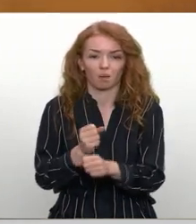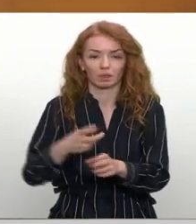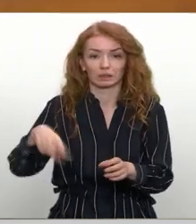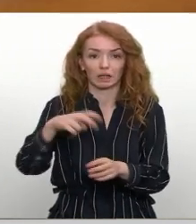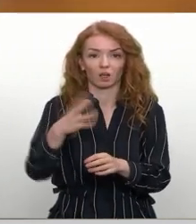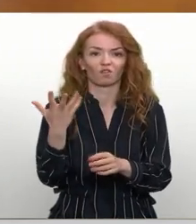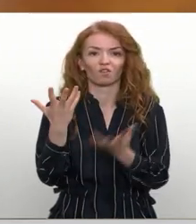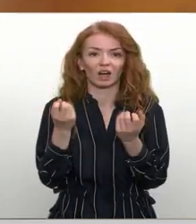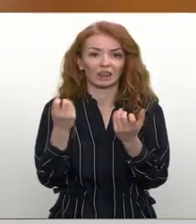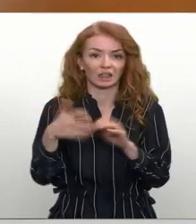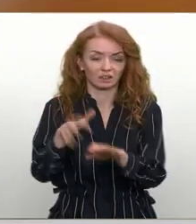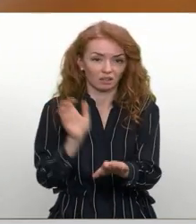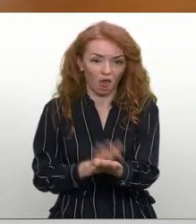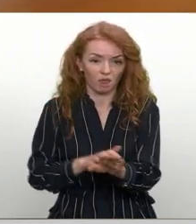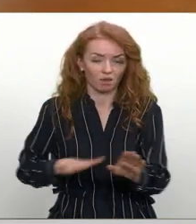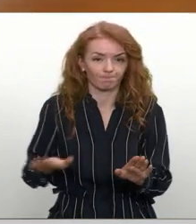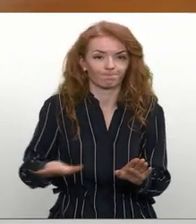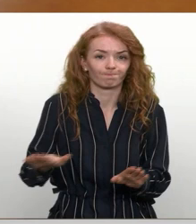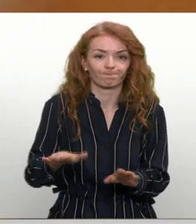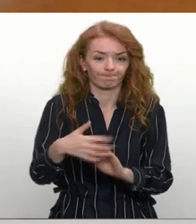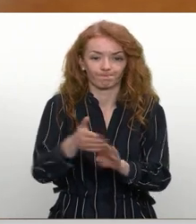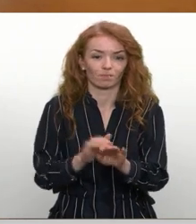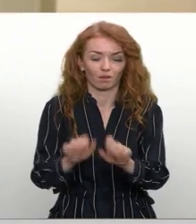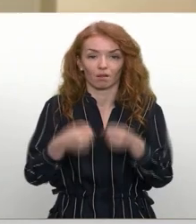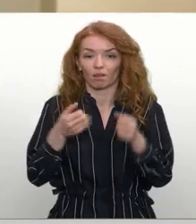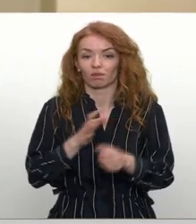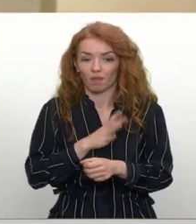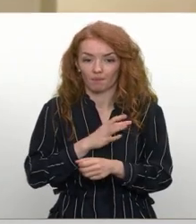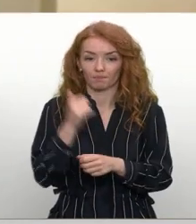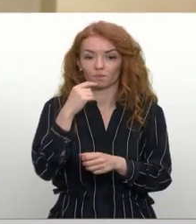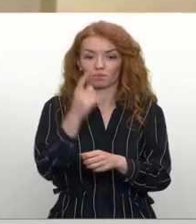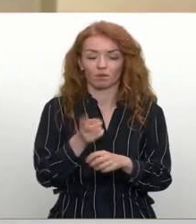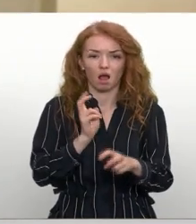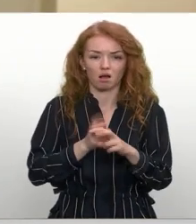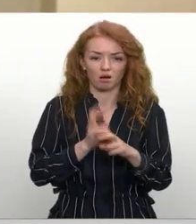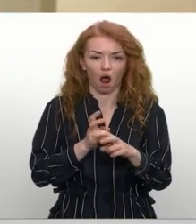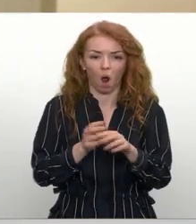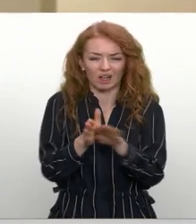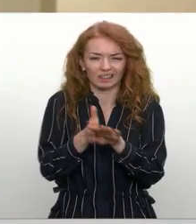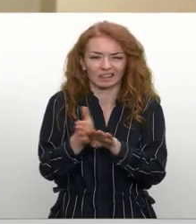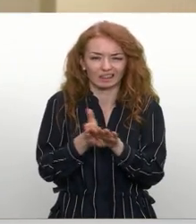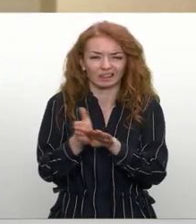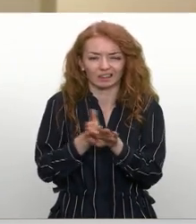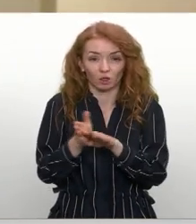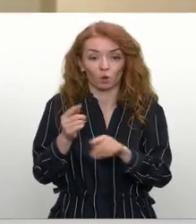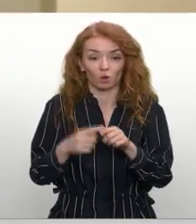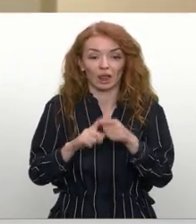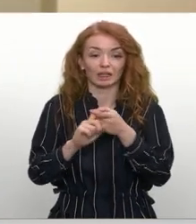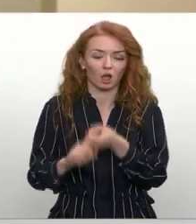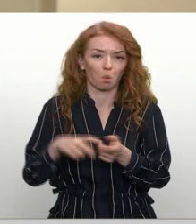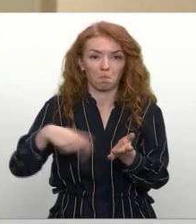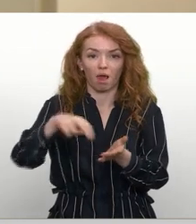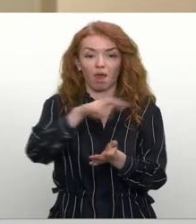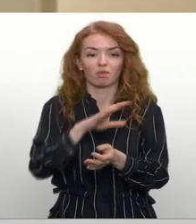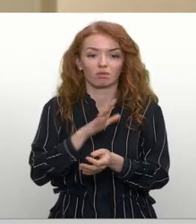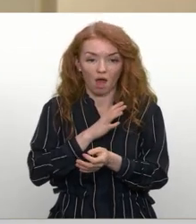ar vilzeķīti, nevarēja apavs uzvilkt. Varētu teikt, kaulu gan arī jau rīvējās, berzējās, un līdz ar to arī paiet nevar un